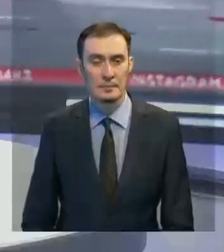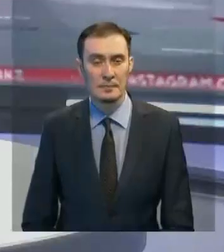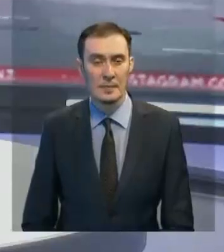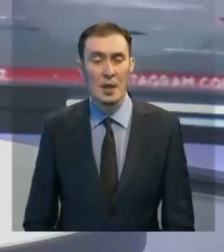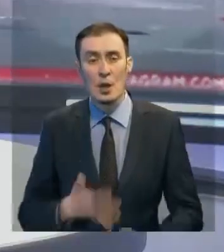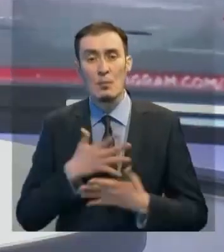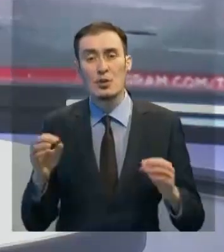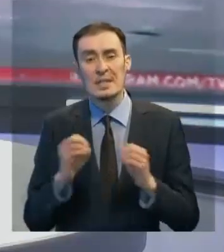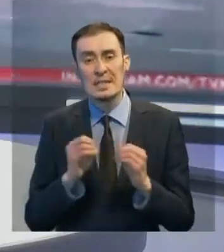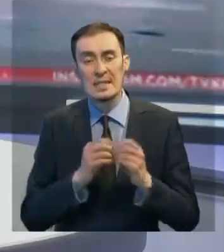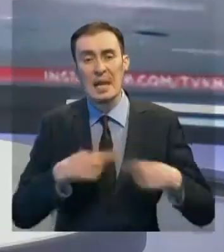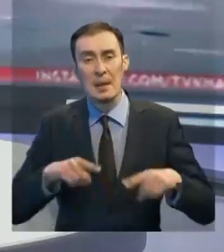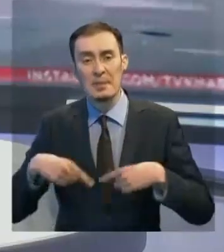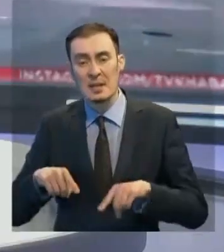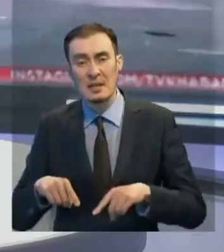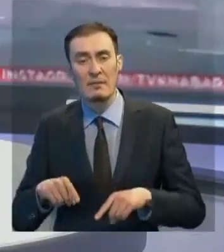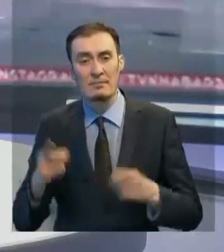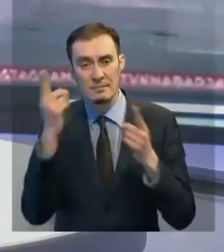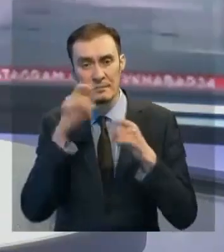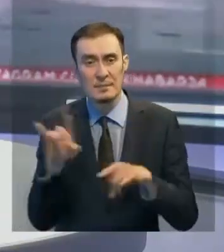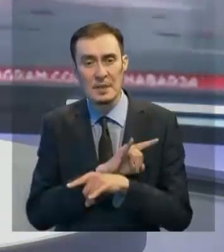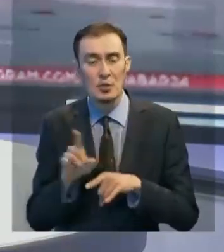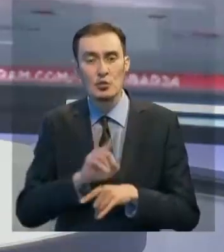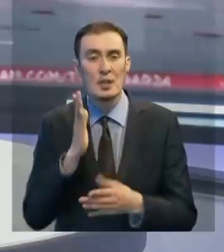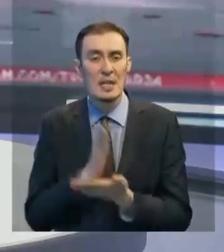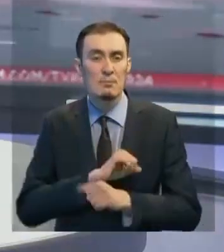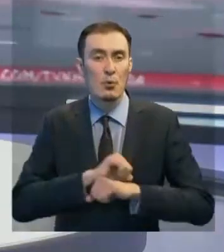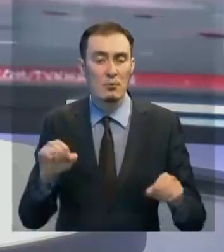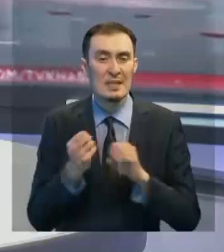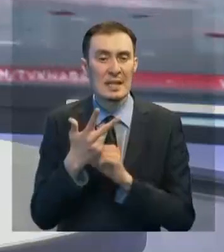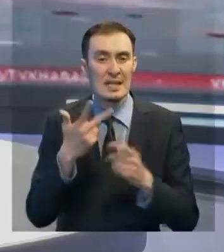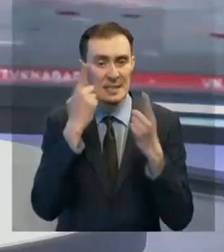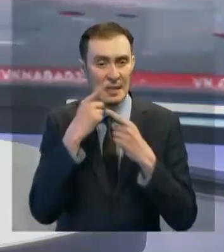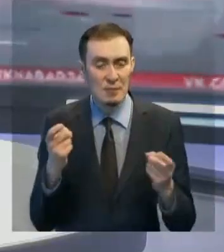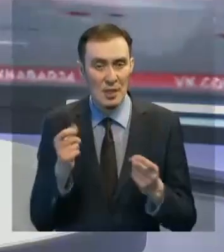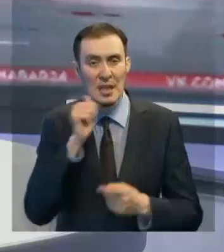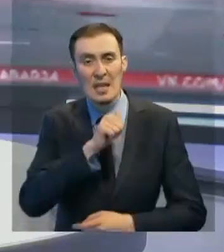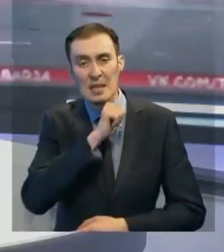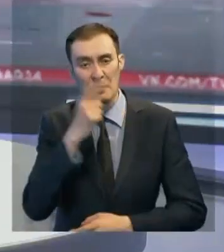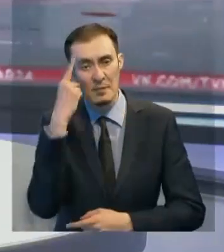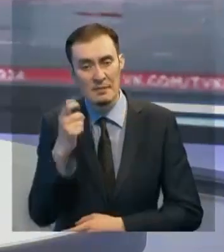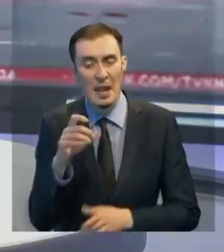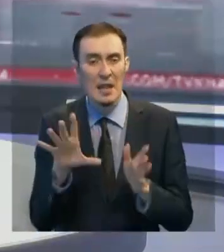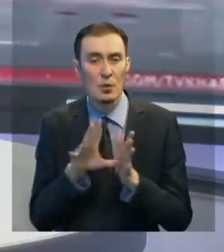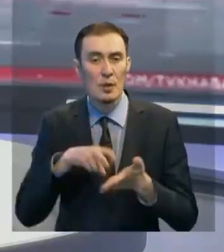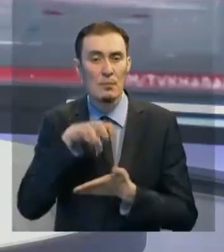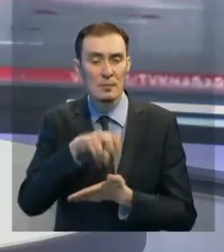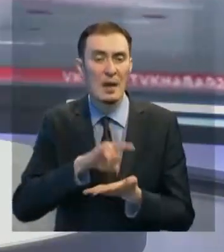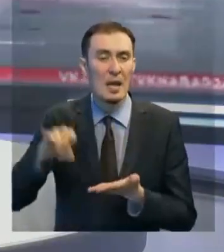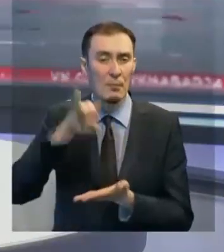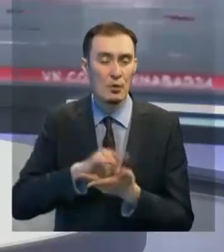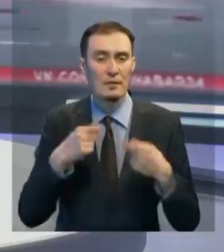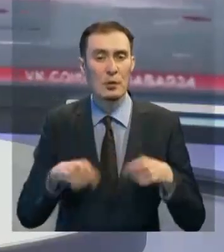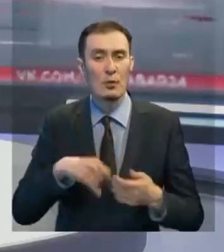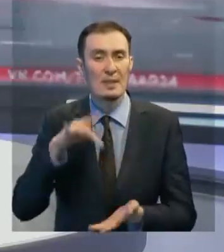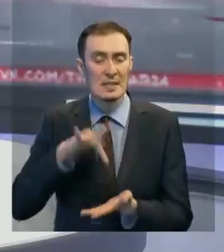десятки объектов заминировали сегодня уже террористы сразу 13 сообщения от анонимов поступила на электронной почты аэропортов